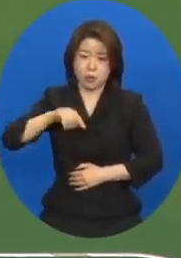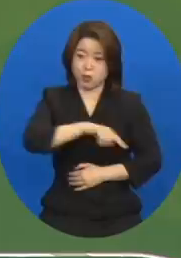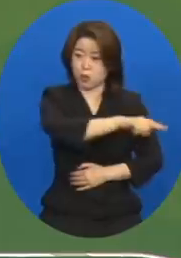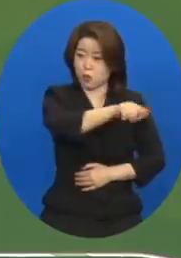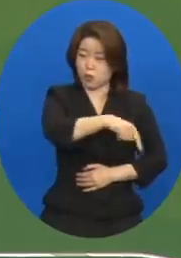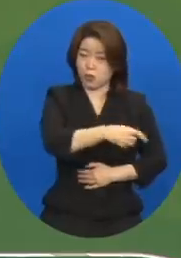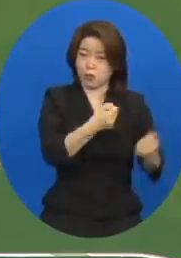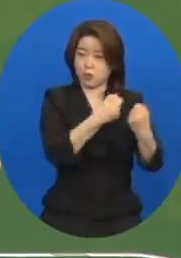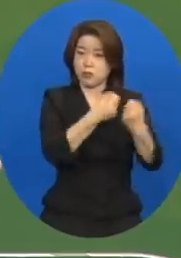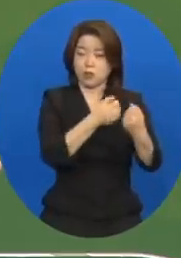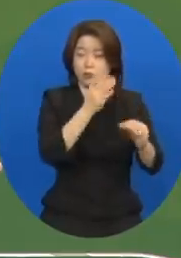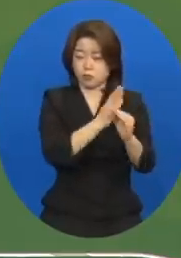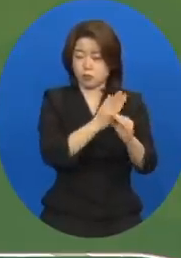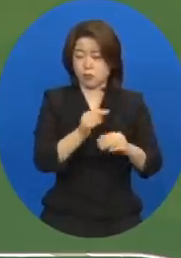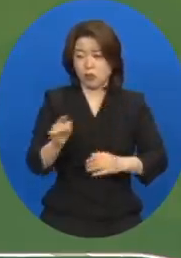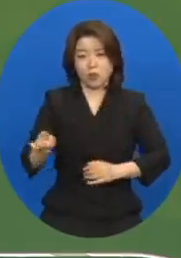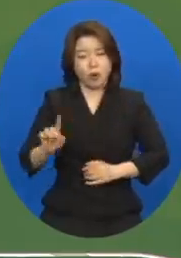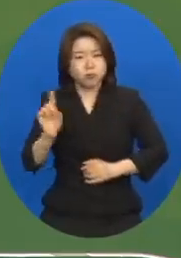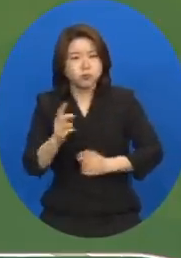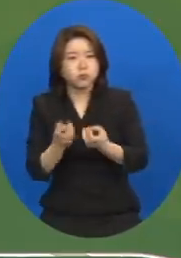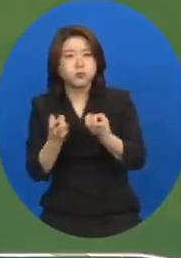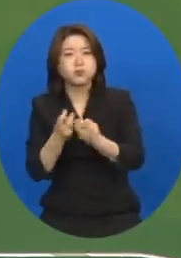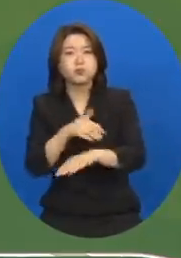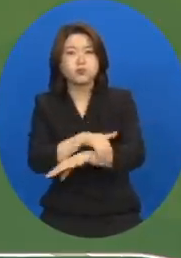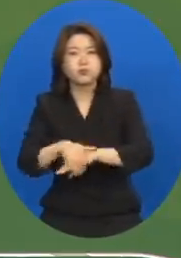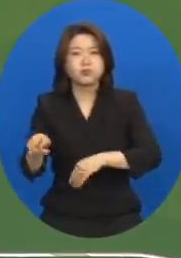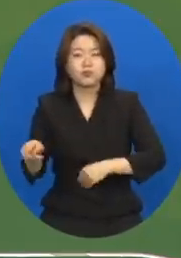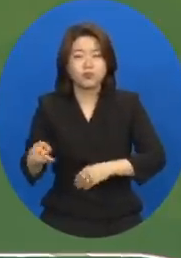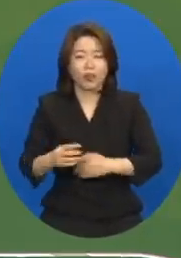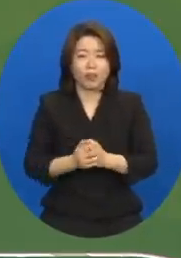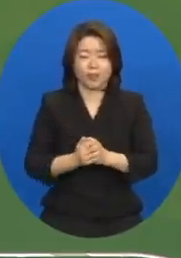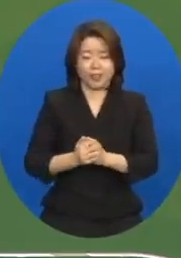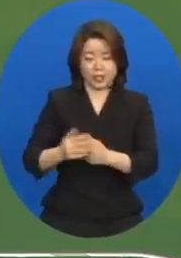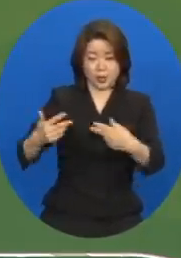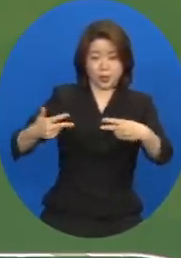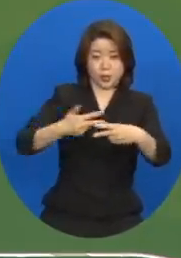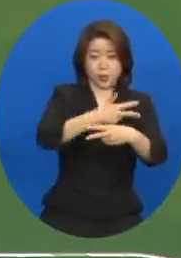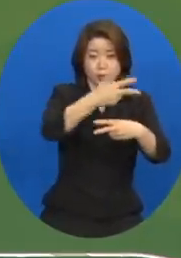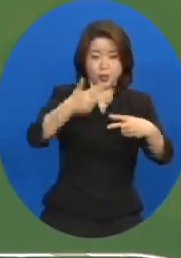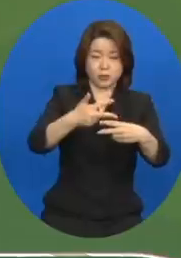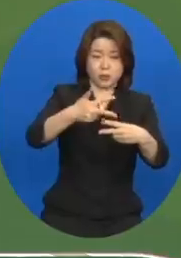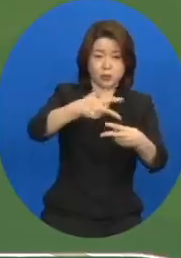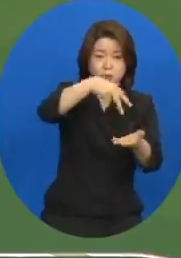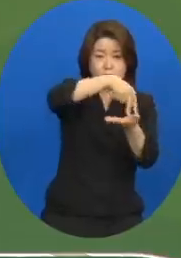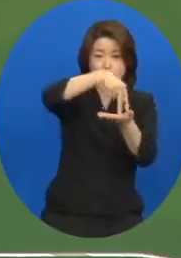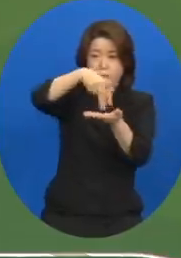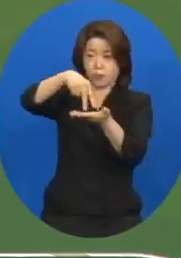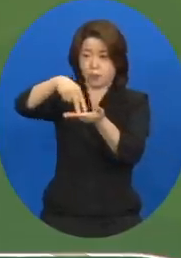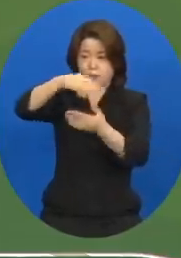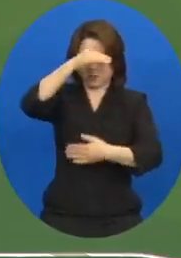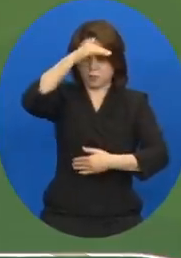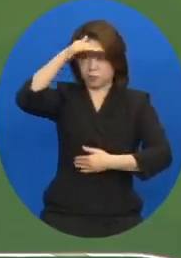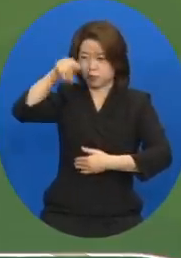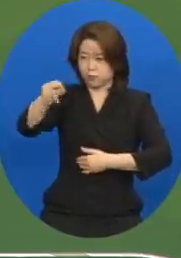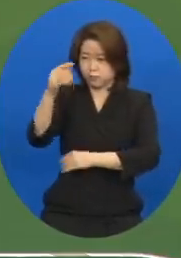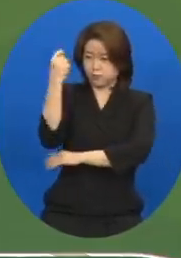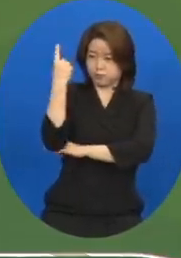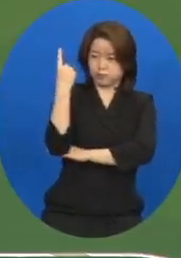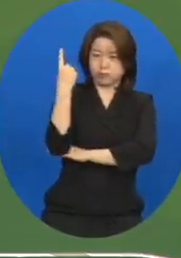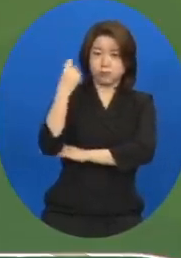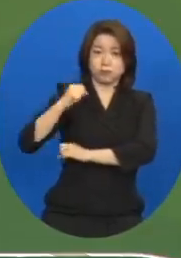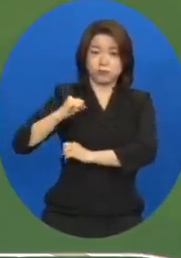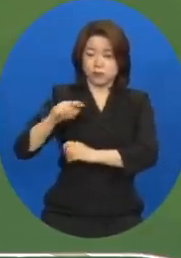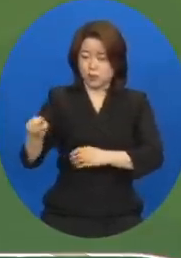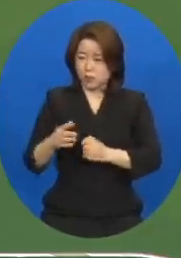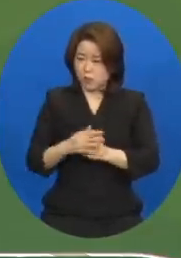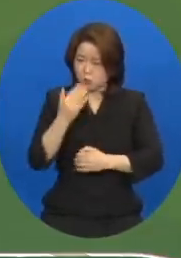무슨 전략입니까? 그 여리고 성 위에 서 있는 그 여리고 성의 군사들은